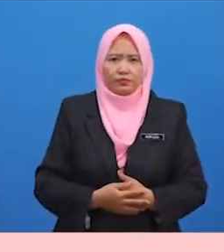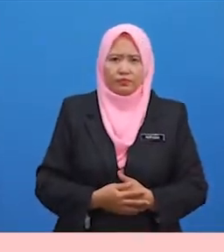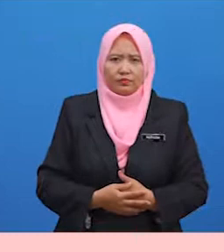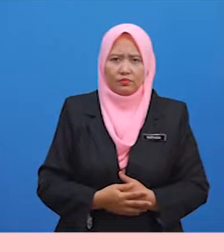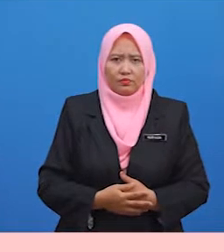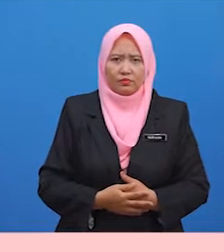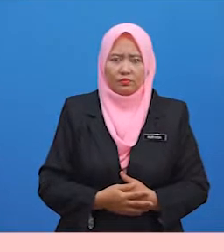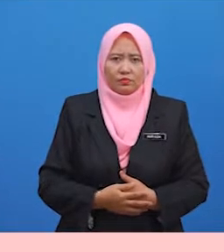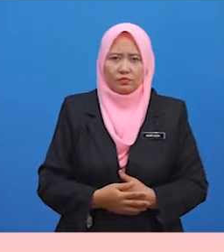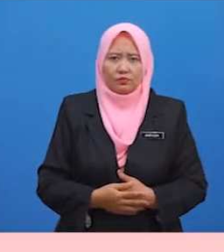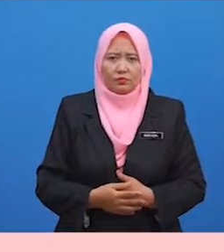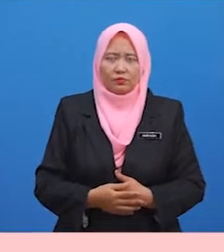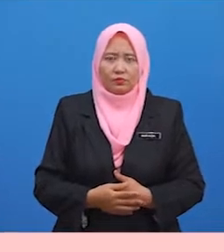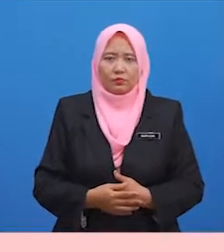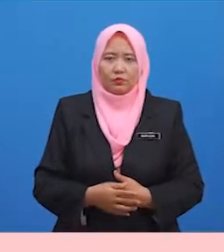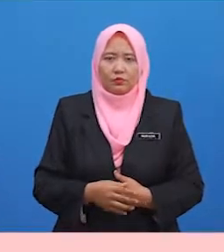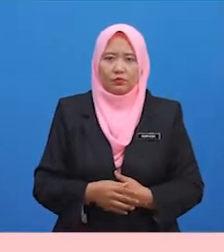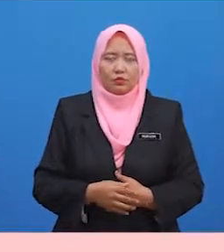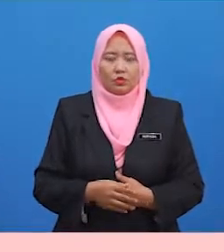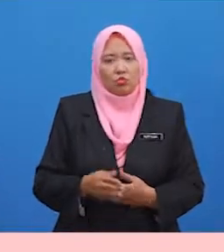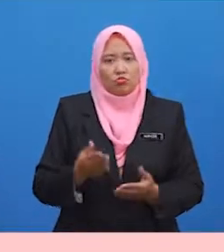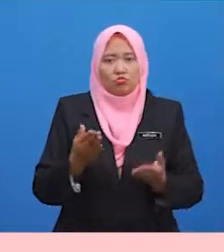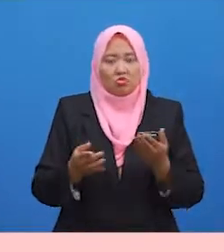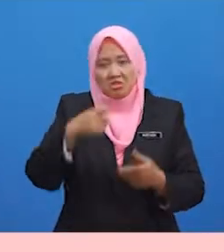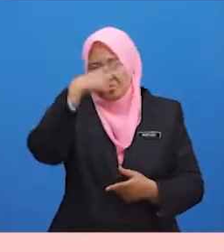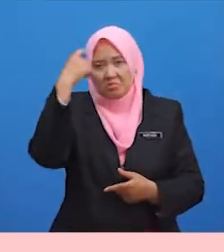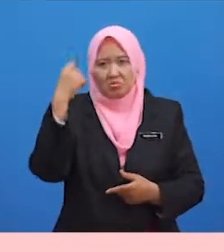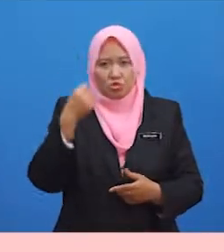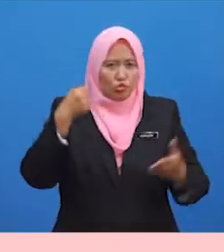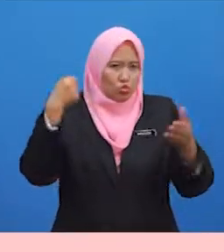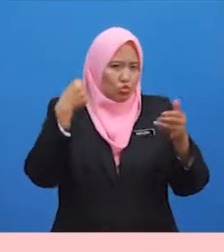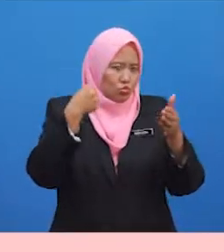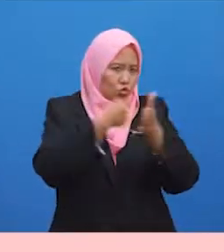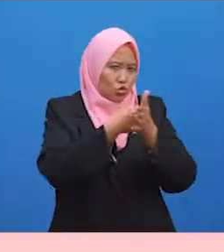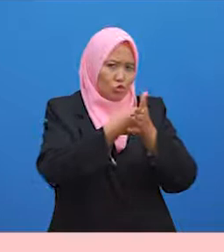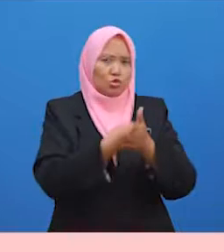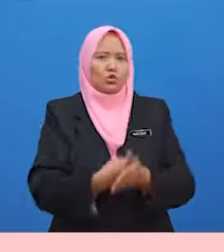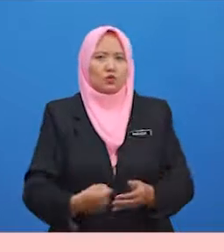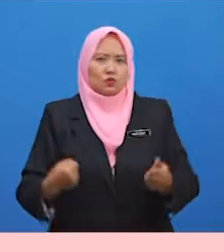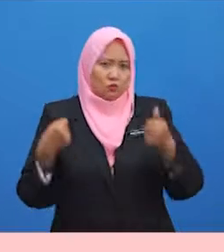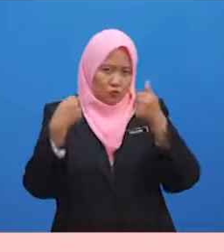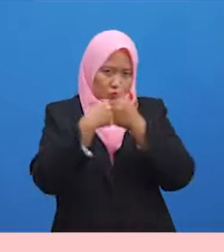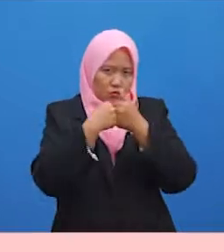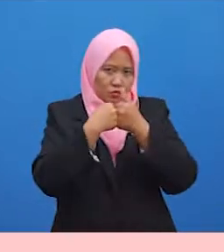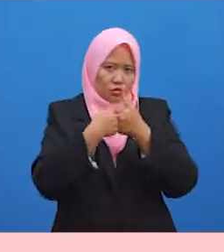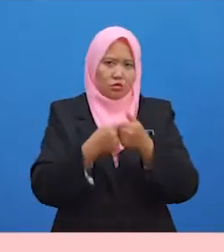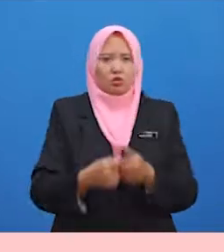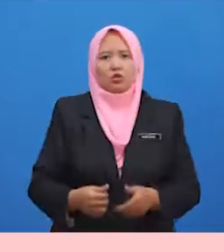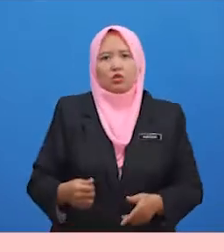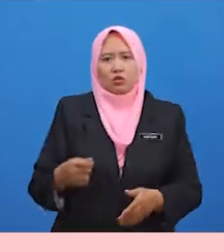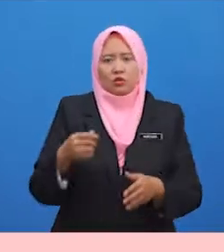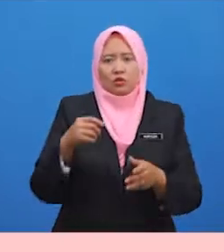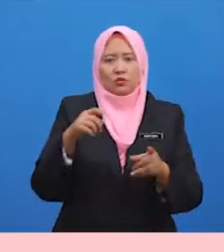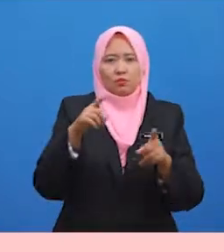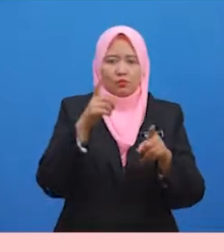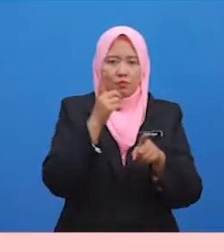Punca kecederaan kepala mungkin disebabkan oleh tumbukan, hentakan dan pukulan sama ada secara langsung